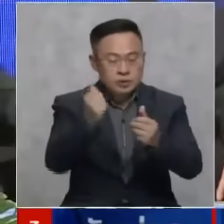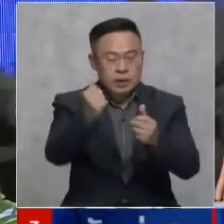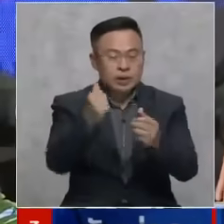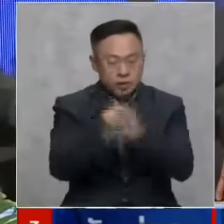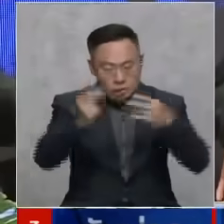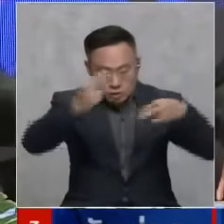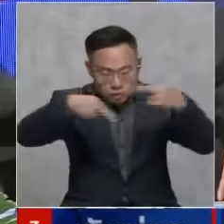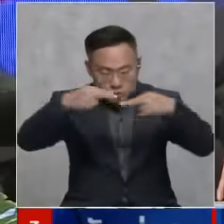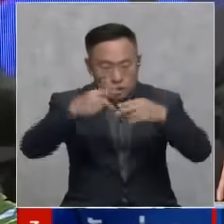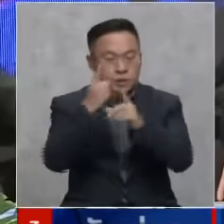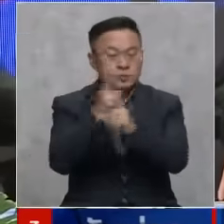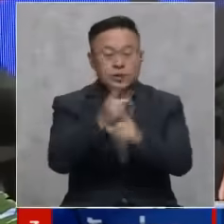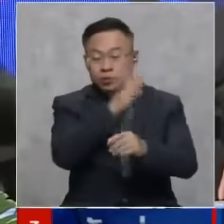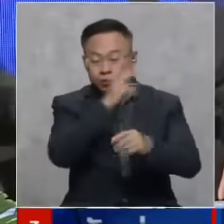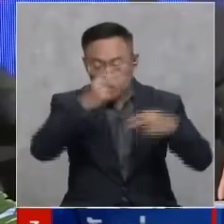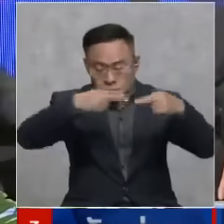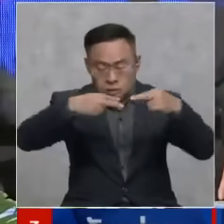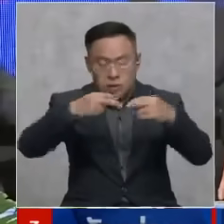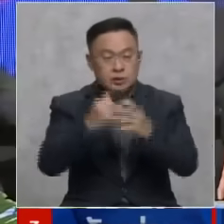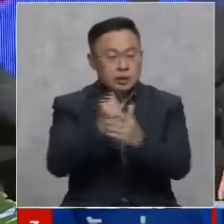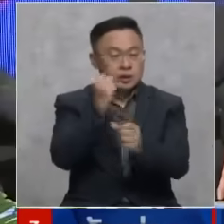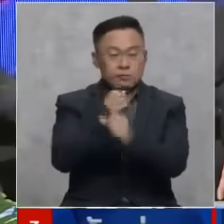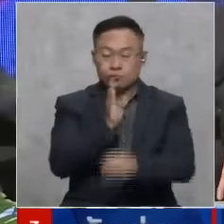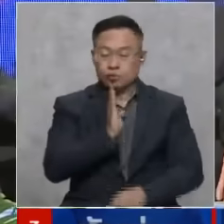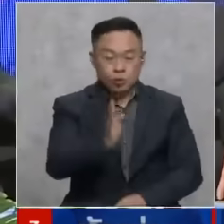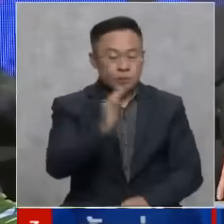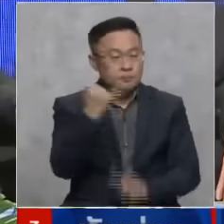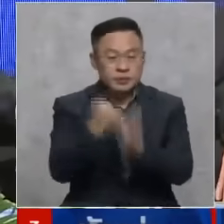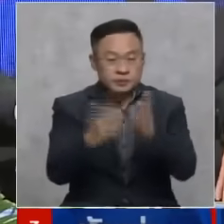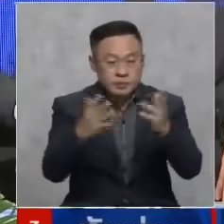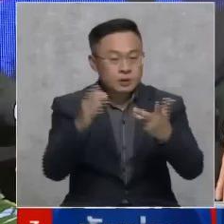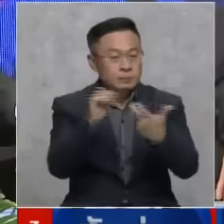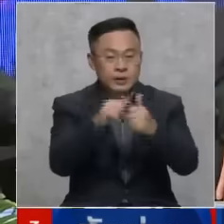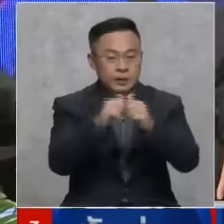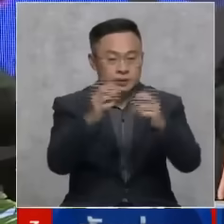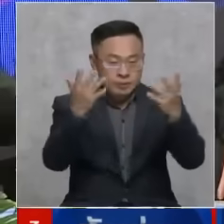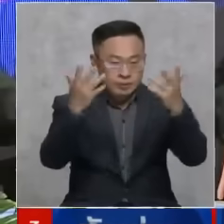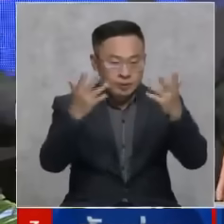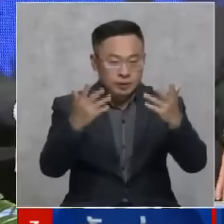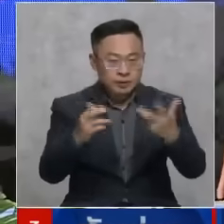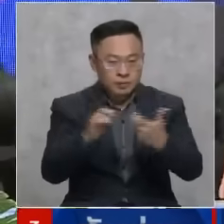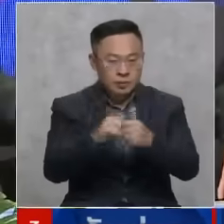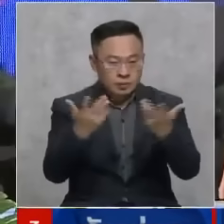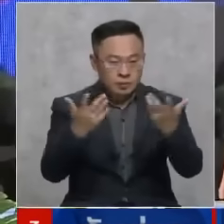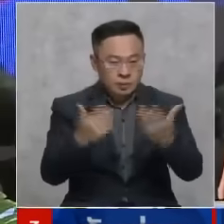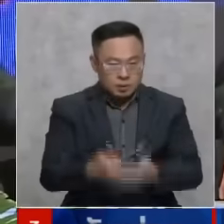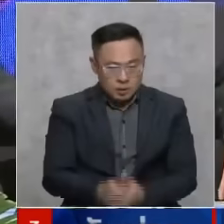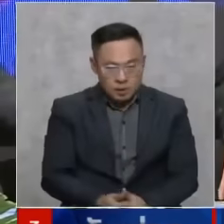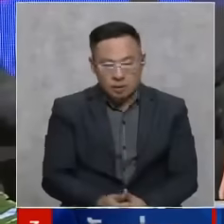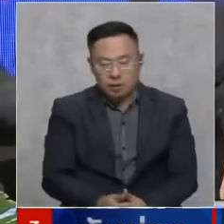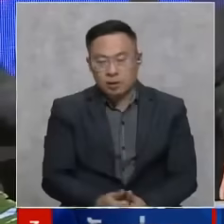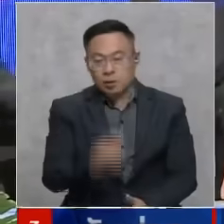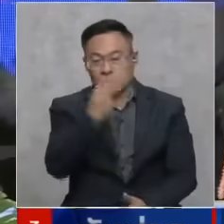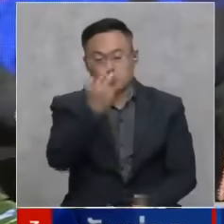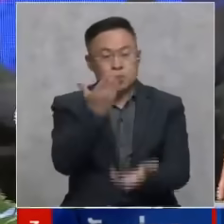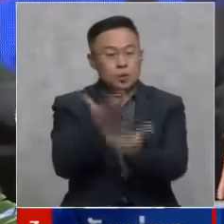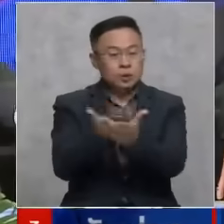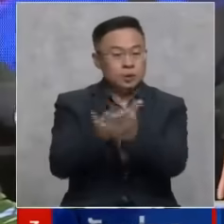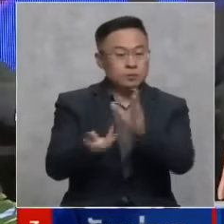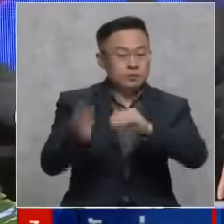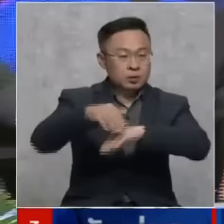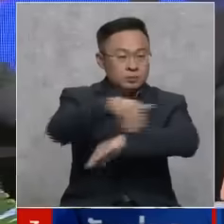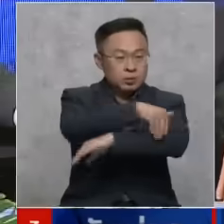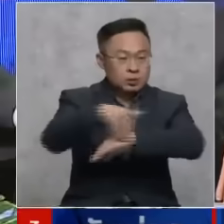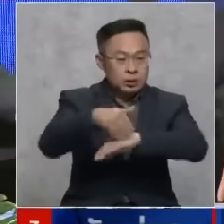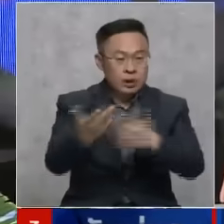จสอบเข้มข้นในสิ่งที่มันไม่ชอบมาพากลหลายเรื่องเช่นงบประมาณที่เพิ่มขึ้นมาโดยไม่ตรงกับการแถลงนโยบายในสภาแล้วยืนยัน